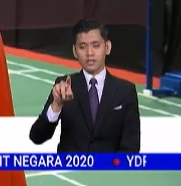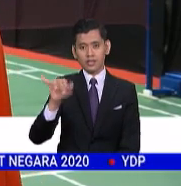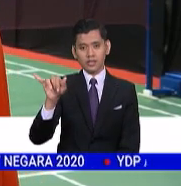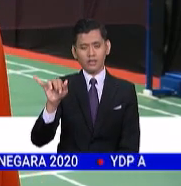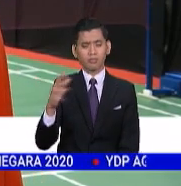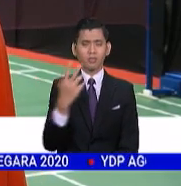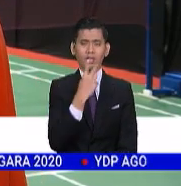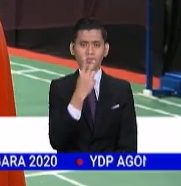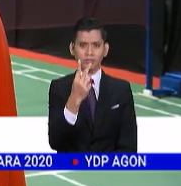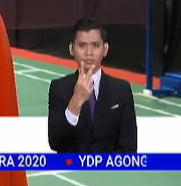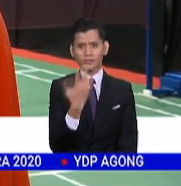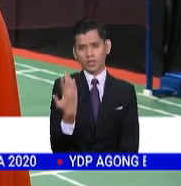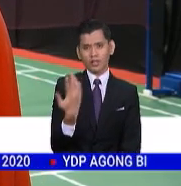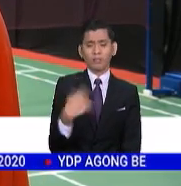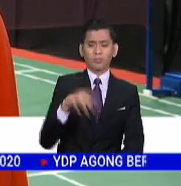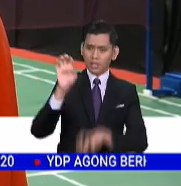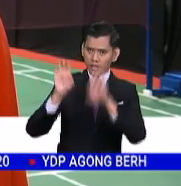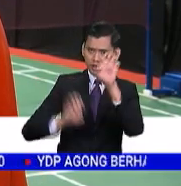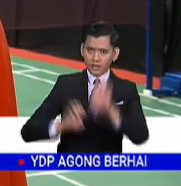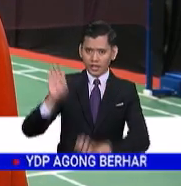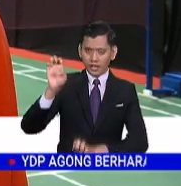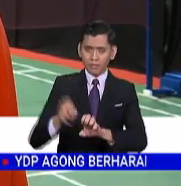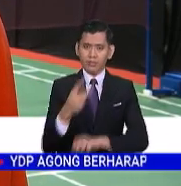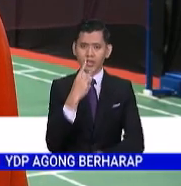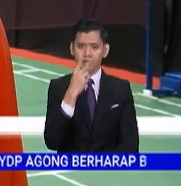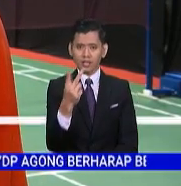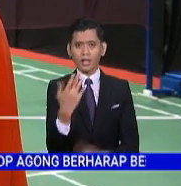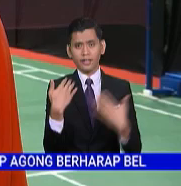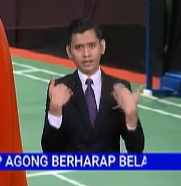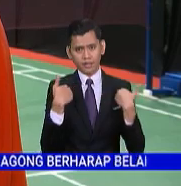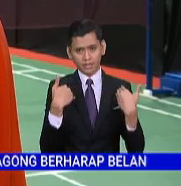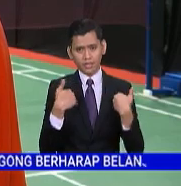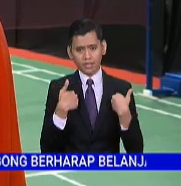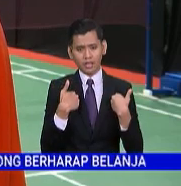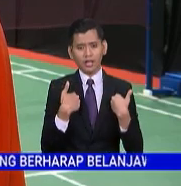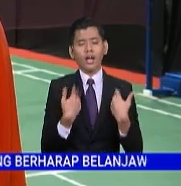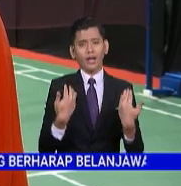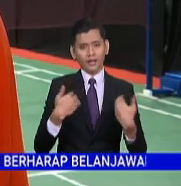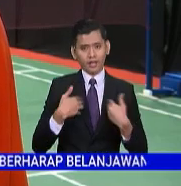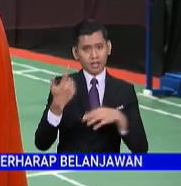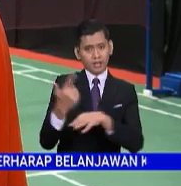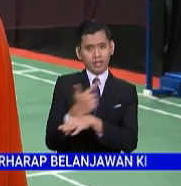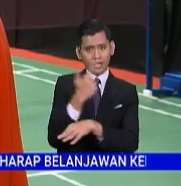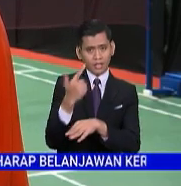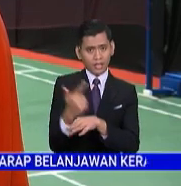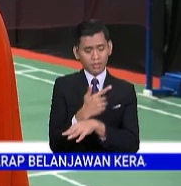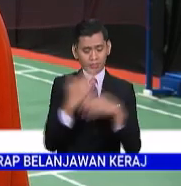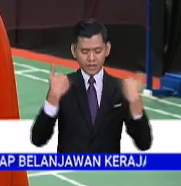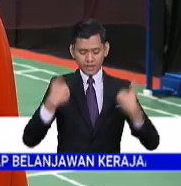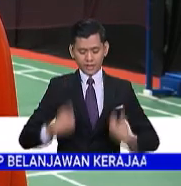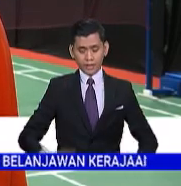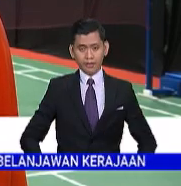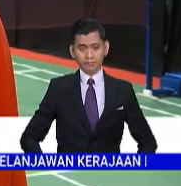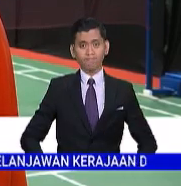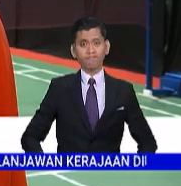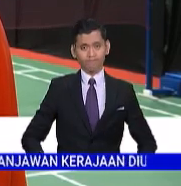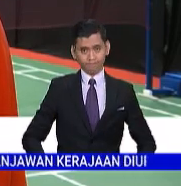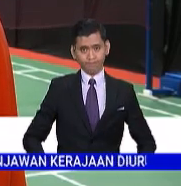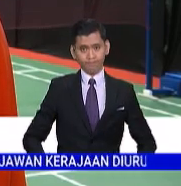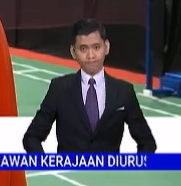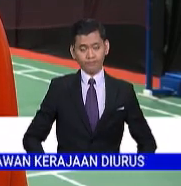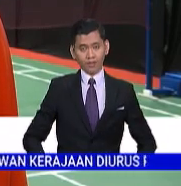buat recovery. Ya, ada masseur, ada physio, lepas itu